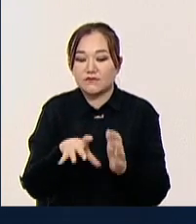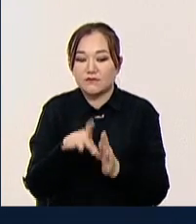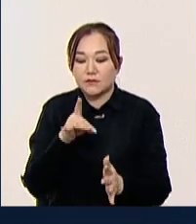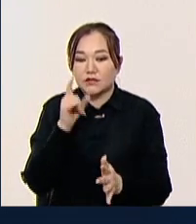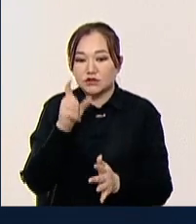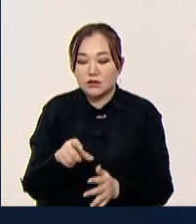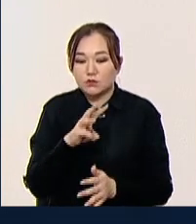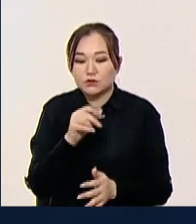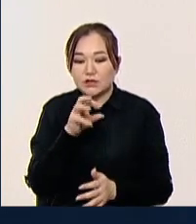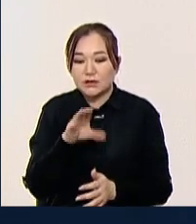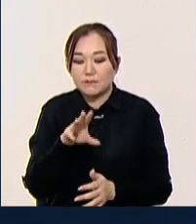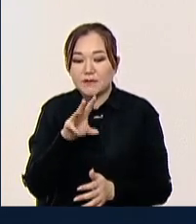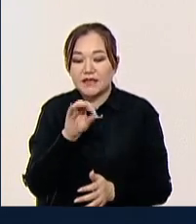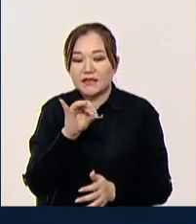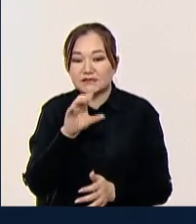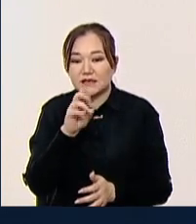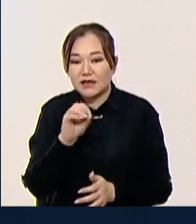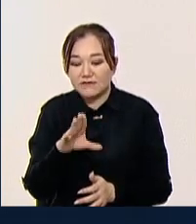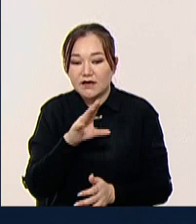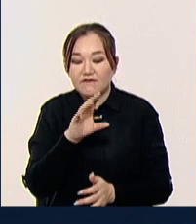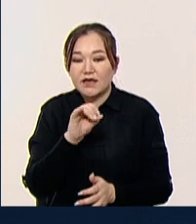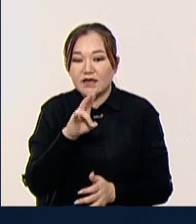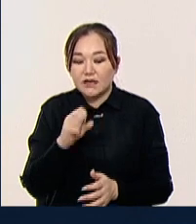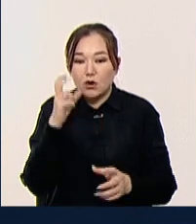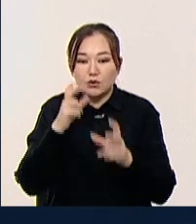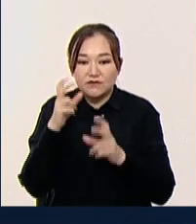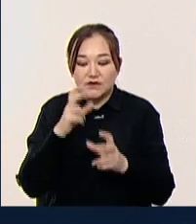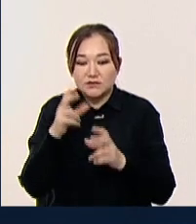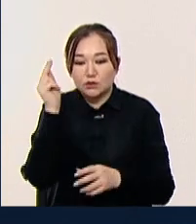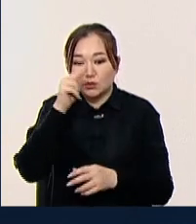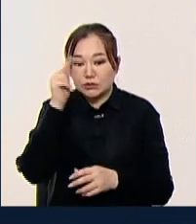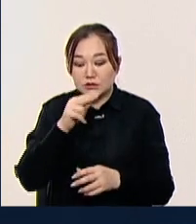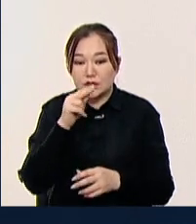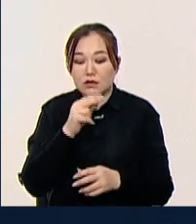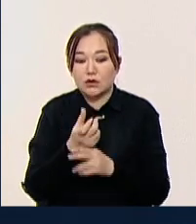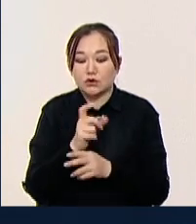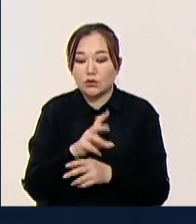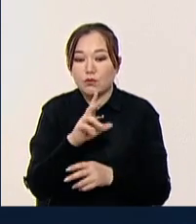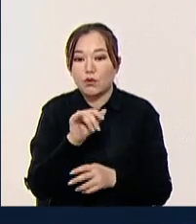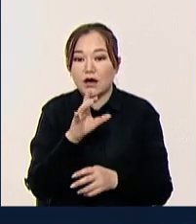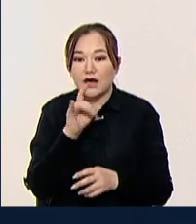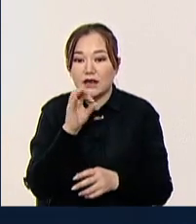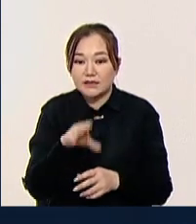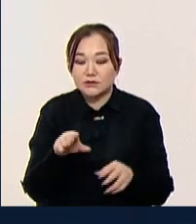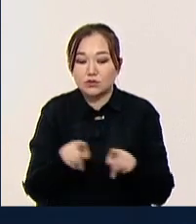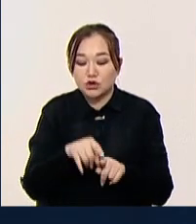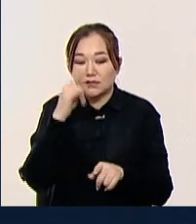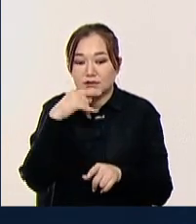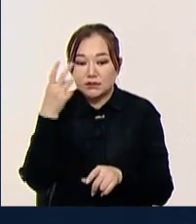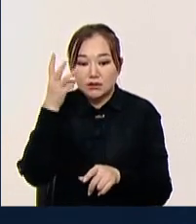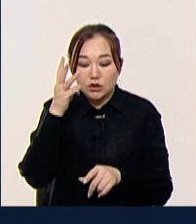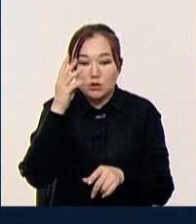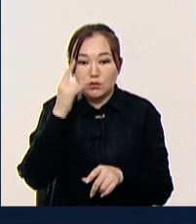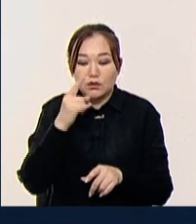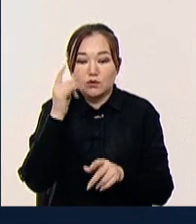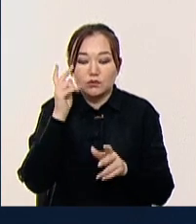отандасымыз Муслим Исаев. Ол Вена экономикалық университетінің студенті. Сондай-ақ Бухаресттегі Қазақстан елшілігі де онда оқып жатқан